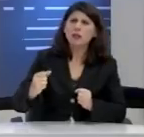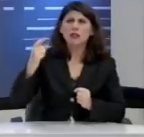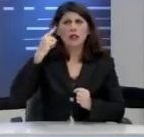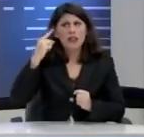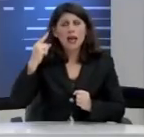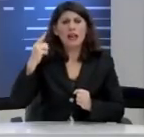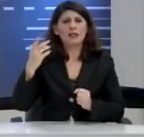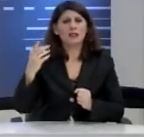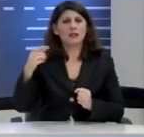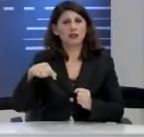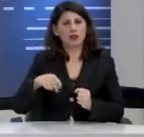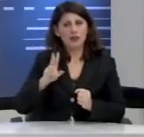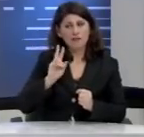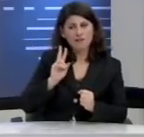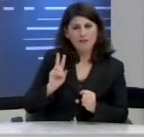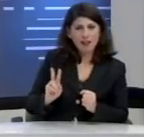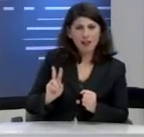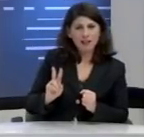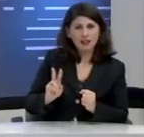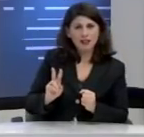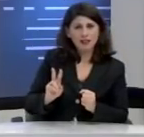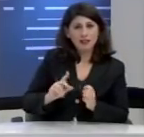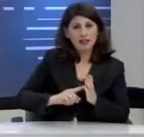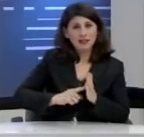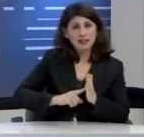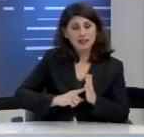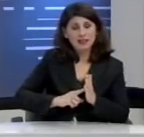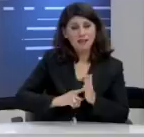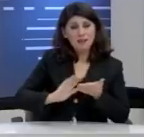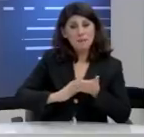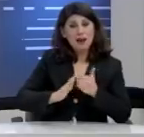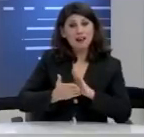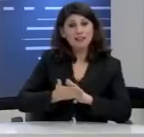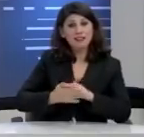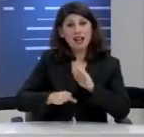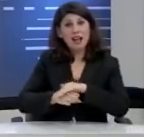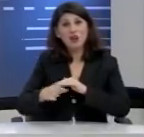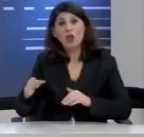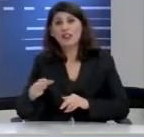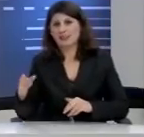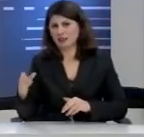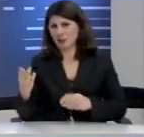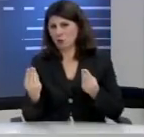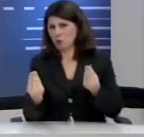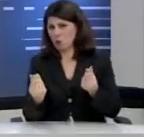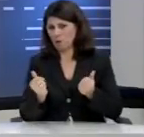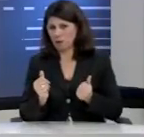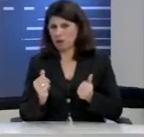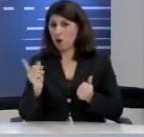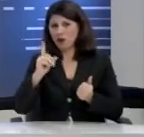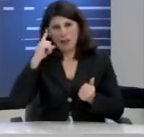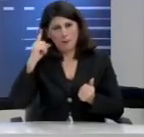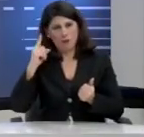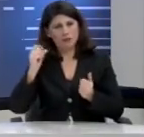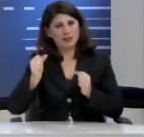ιδεών. Φαίνεται ότι ζηλεύεται και τις πρακτικές της ακροδεξιάς, όχι μόνο τις θέσεις και τις απόψεις. Και αυτό είναι